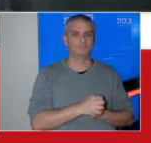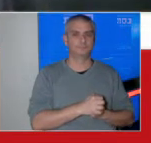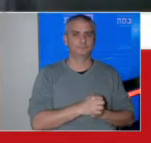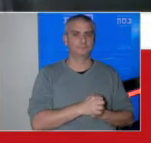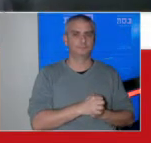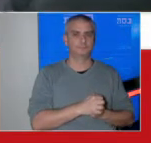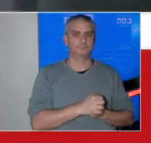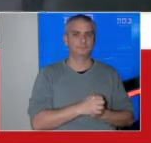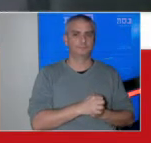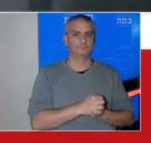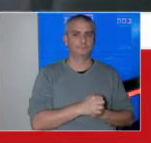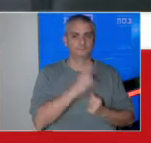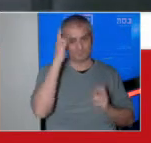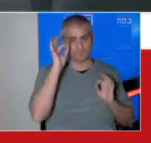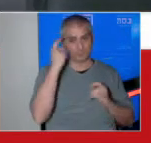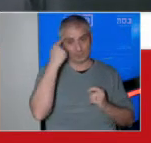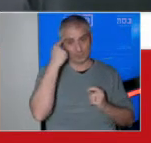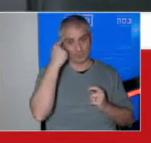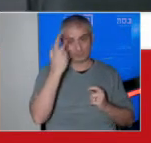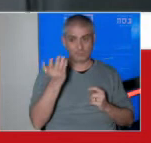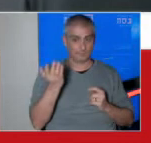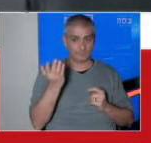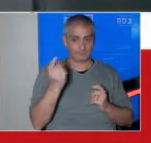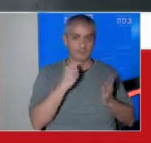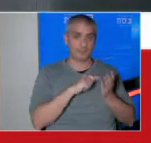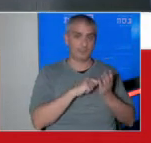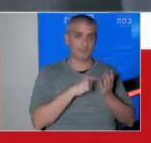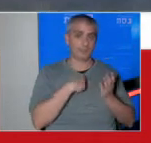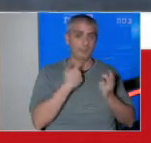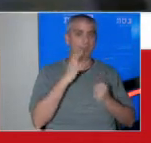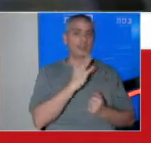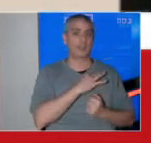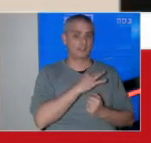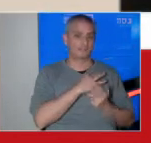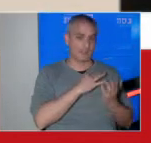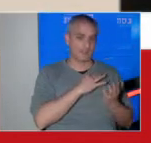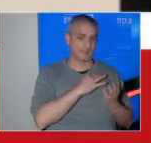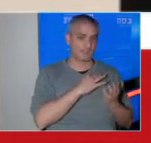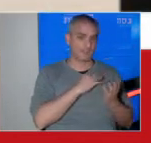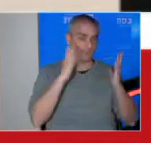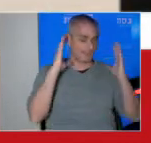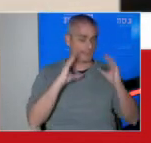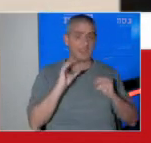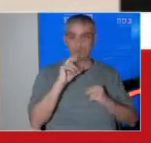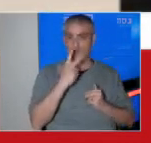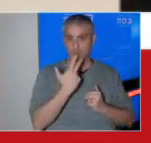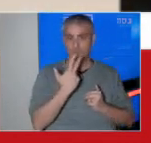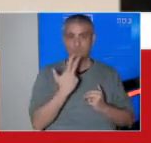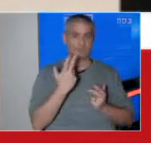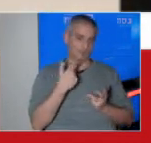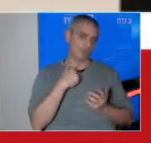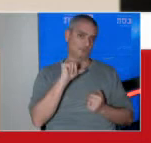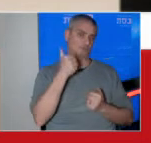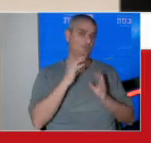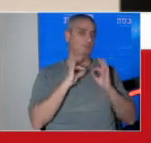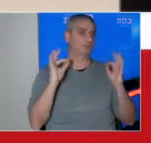כן, כן, אז זה הגיוני לגמרי לחשוב ש... היות ואנחנו גם יותר נפגעים מהדעיכה של השלישית, אז אנחנו גם הראשונים